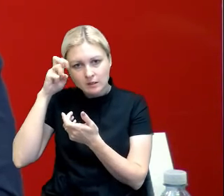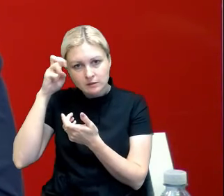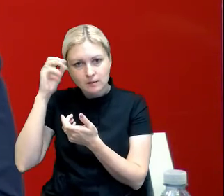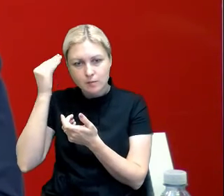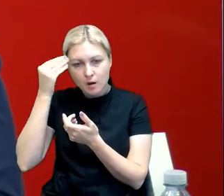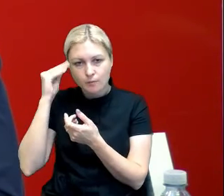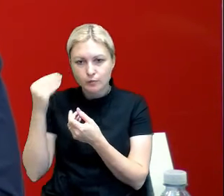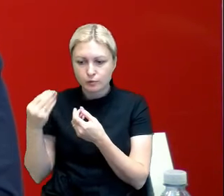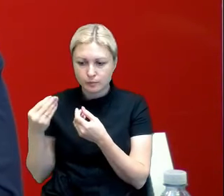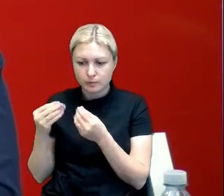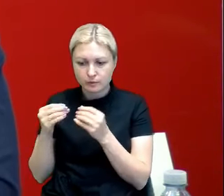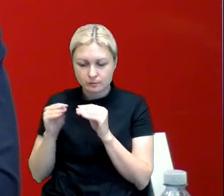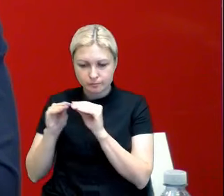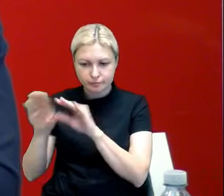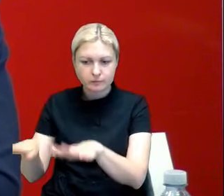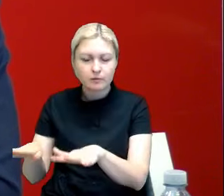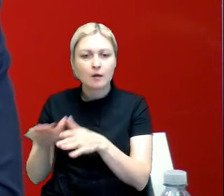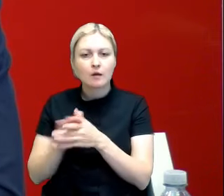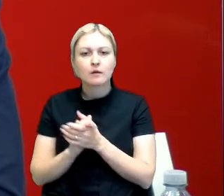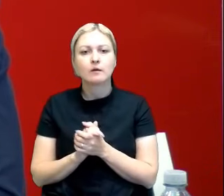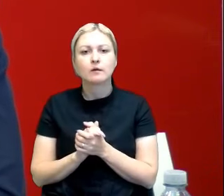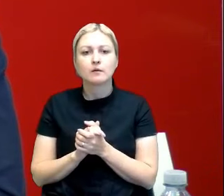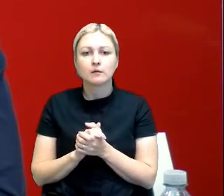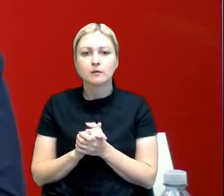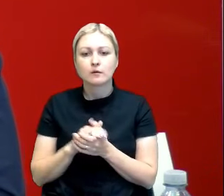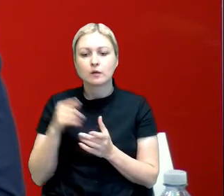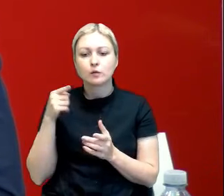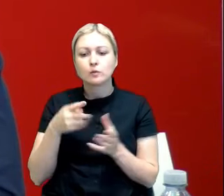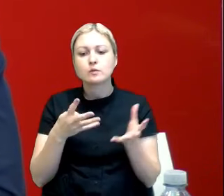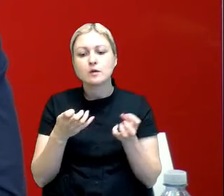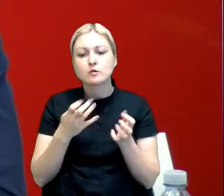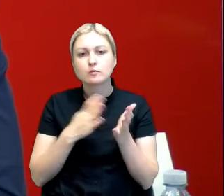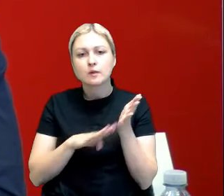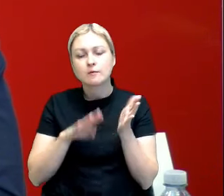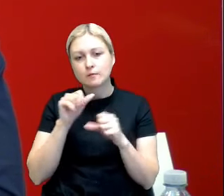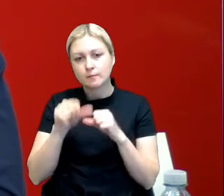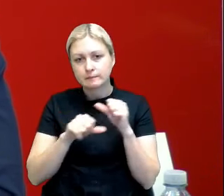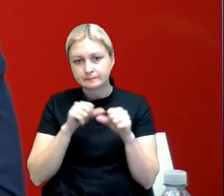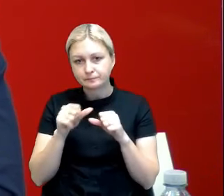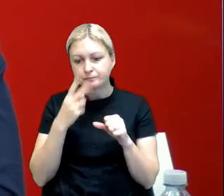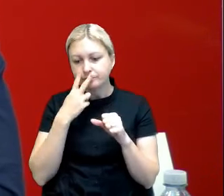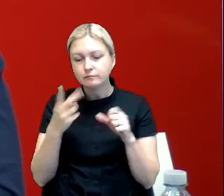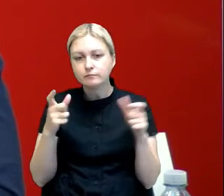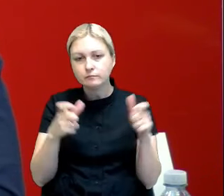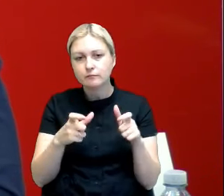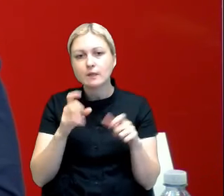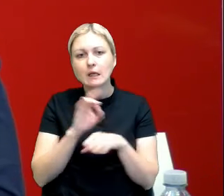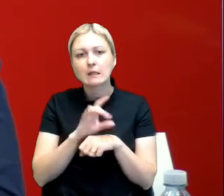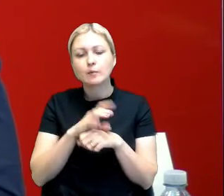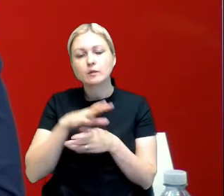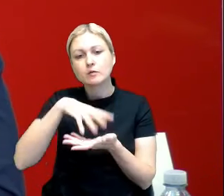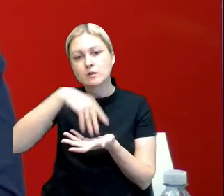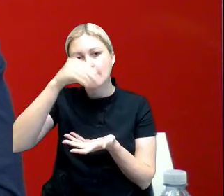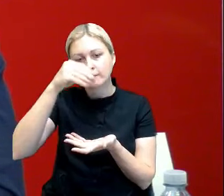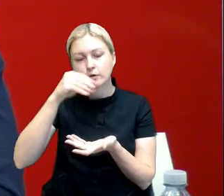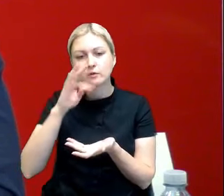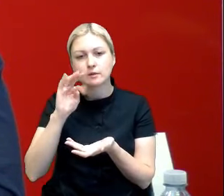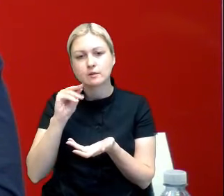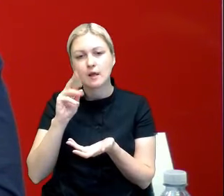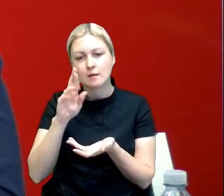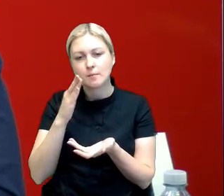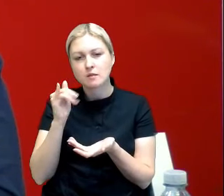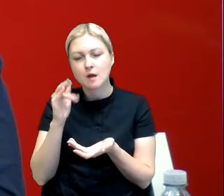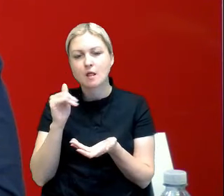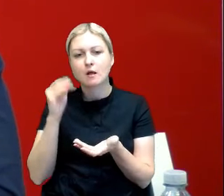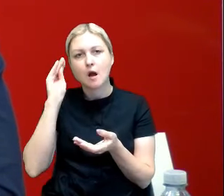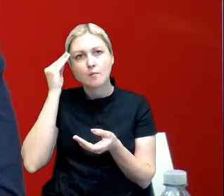gimęs ir puikiai žino ir matė 90 metų blokadą kada tiktai klaipėdos naftos terminalas galėjo aprūpinti